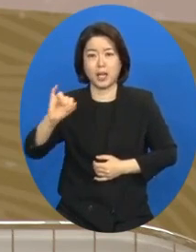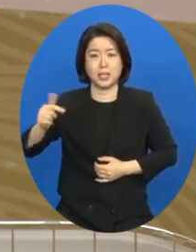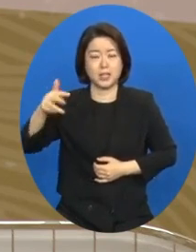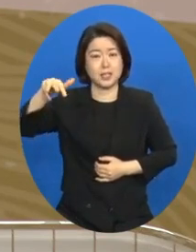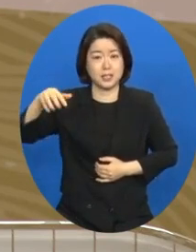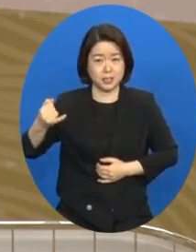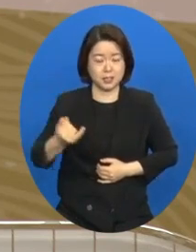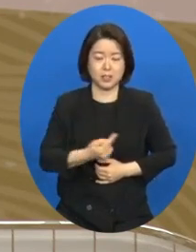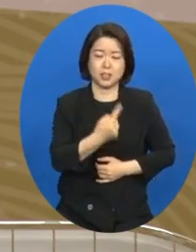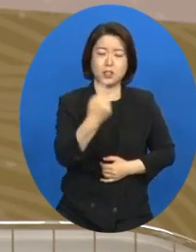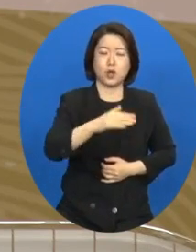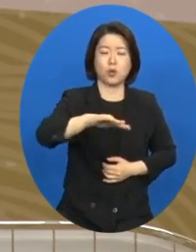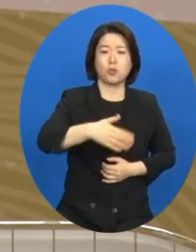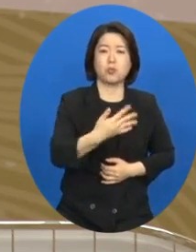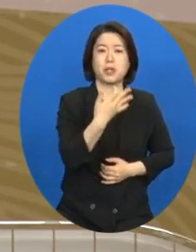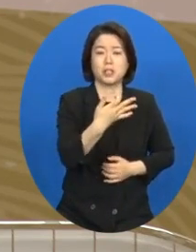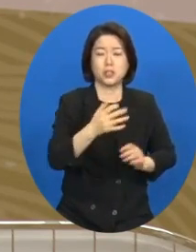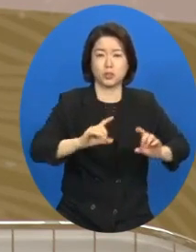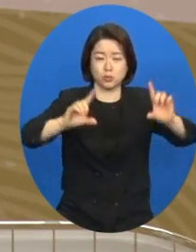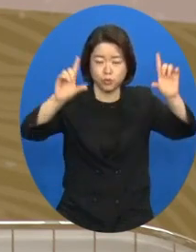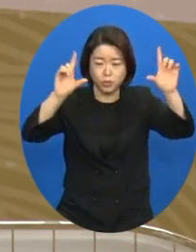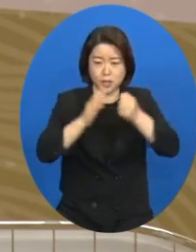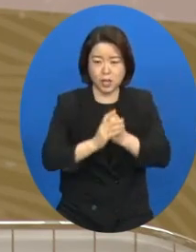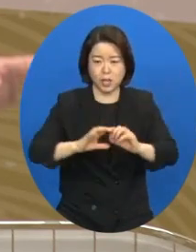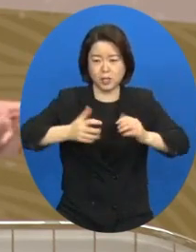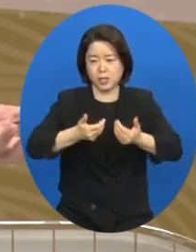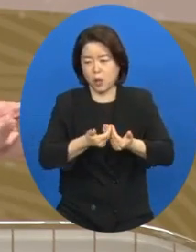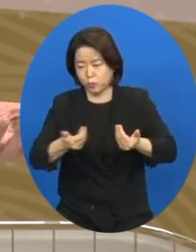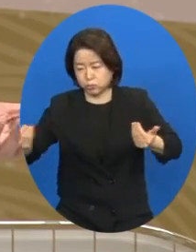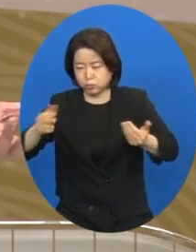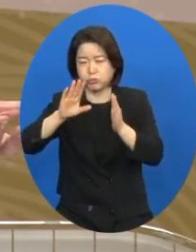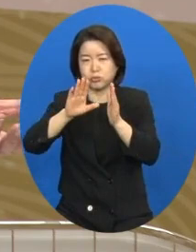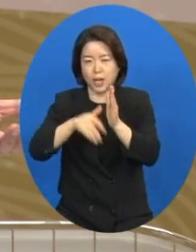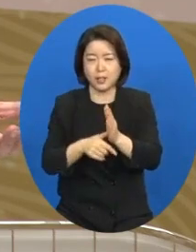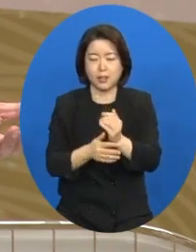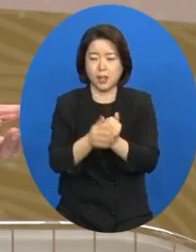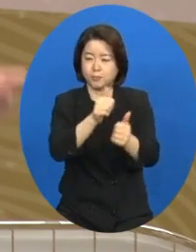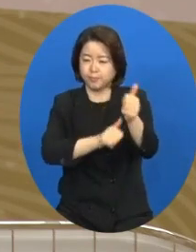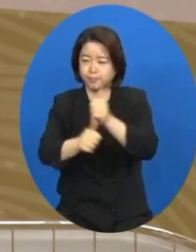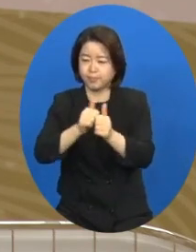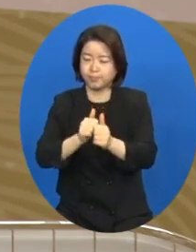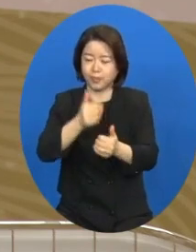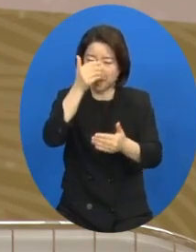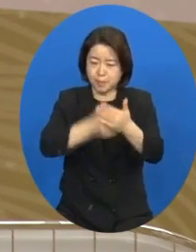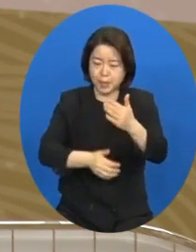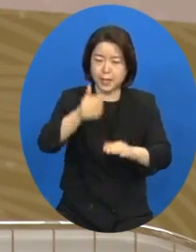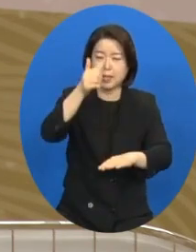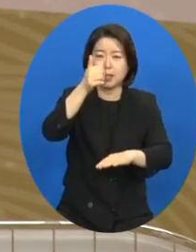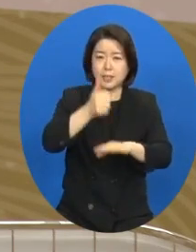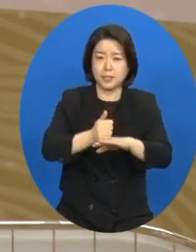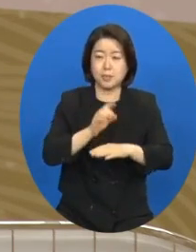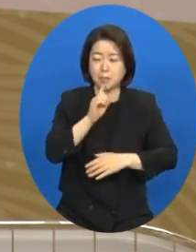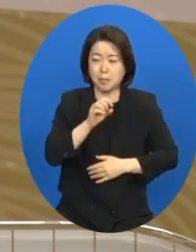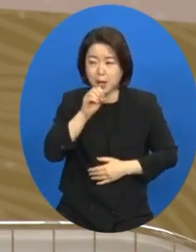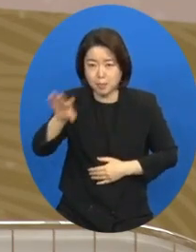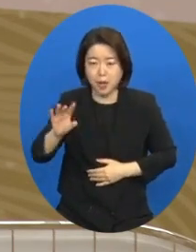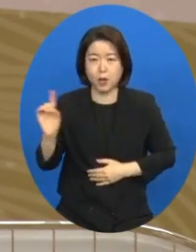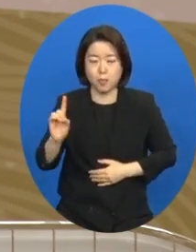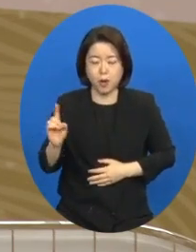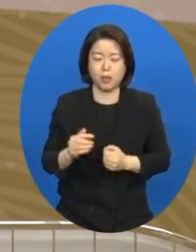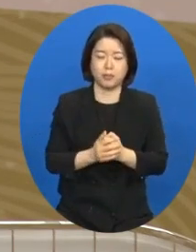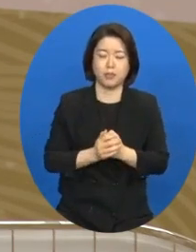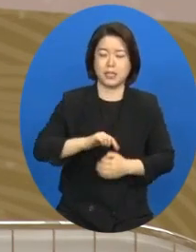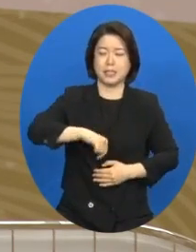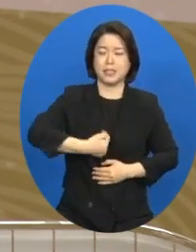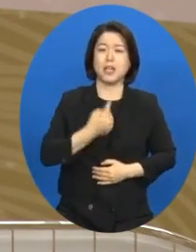떠나면서 후손들에게 유언을 하기를 어머니를 기리는 이하인 째 어머니를